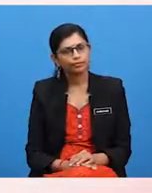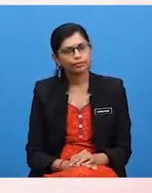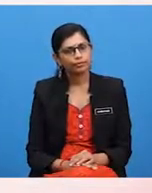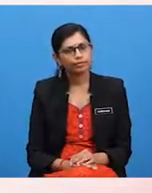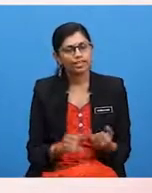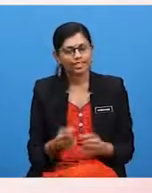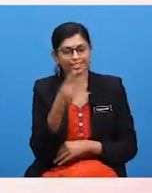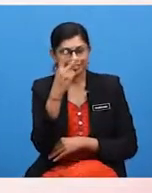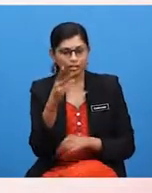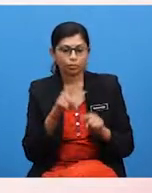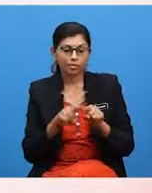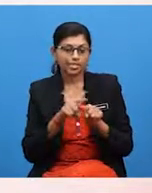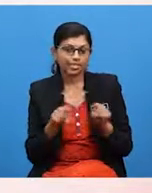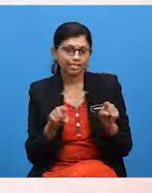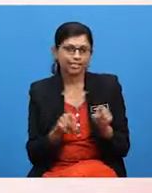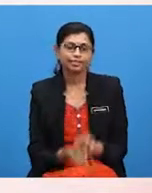Jom kita tengok perbezaannya.